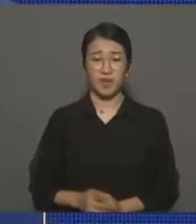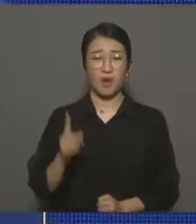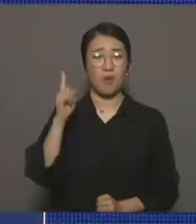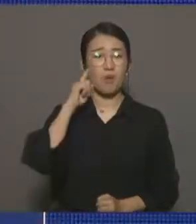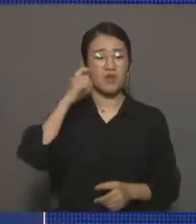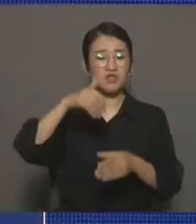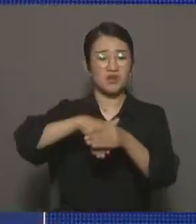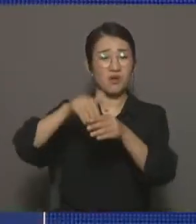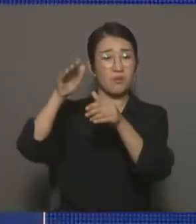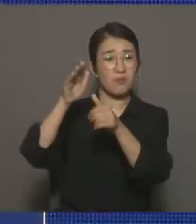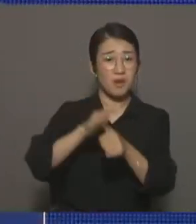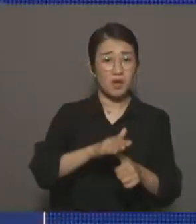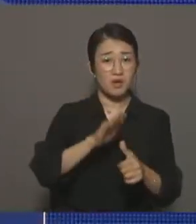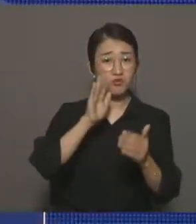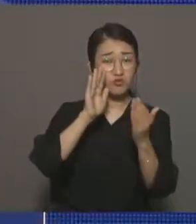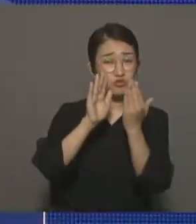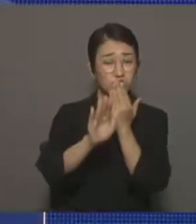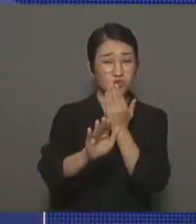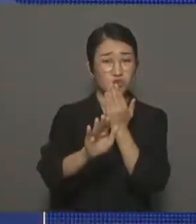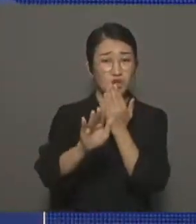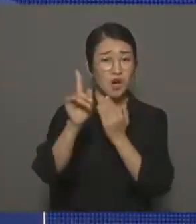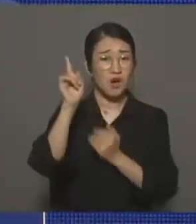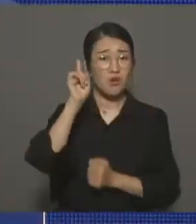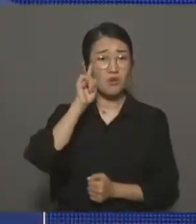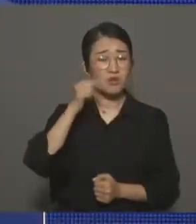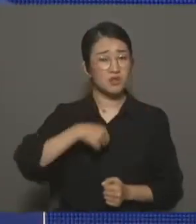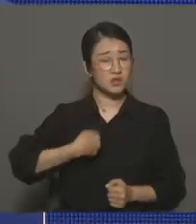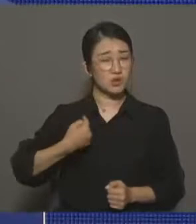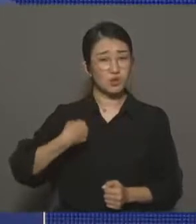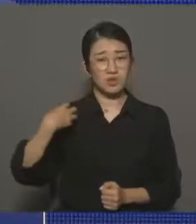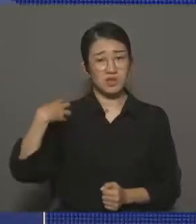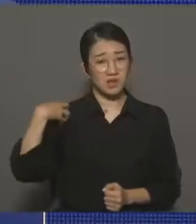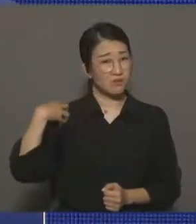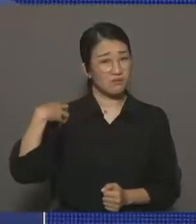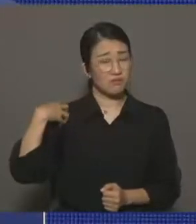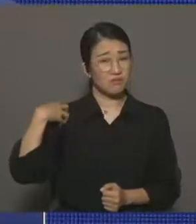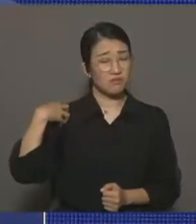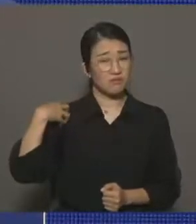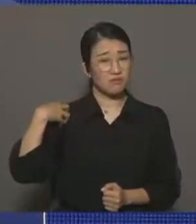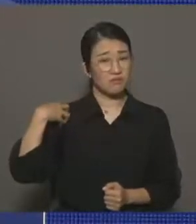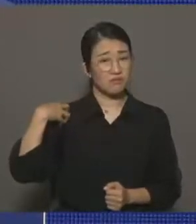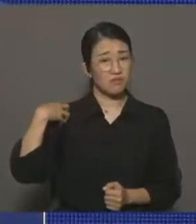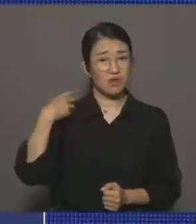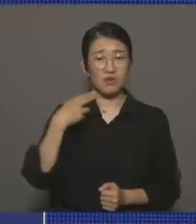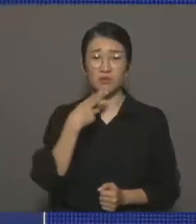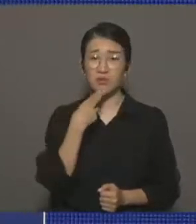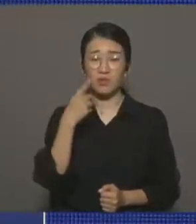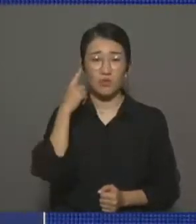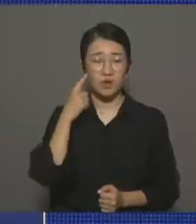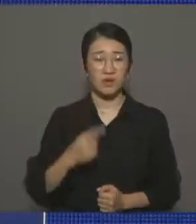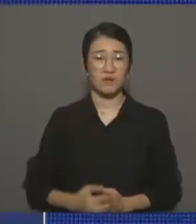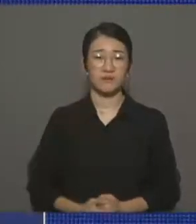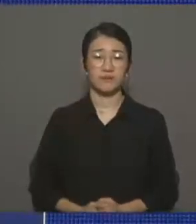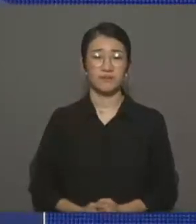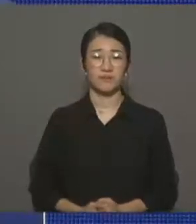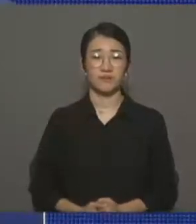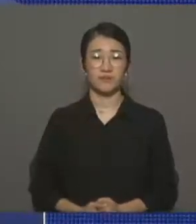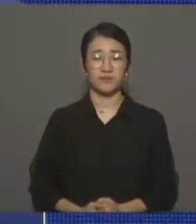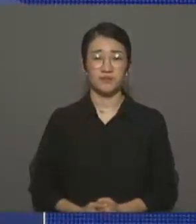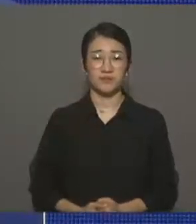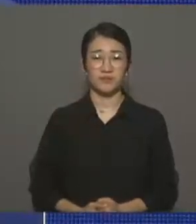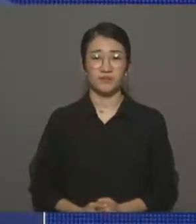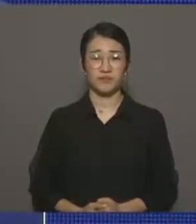당에게 더 큰 부담을 지우는 방식으로 증폭되고 있는 겁니까? 우리 당의 훌륭한 역대 리더들 중에서 누가 이런